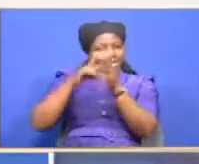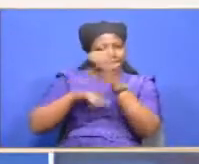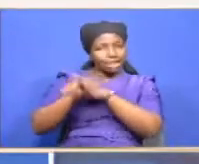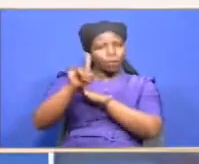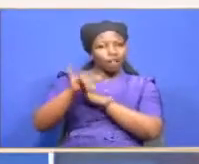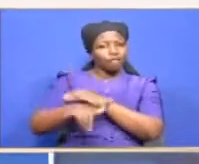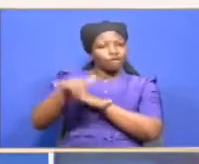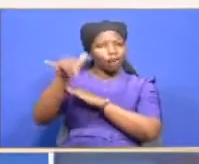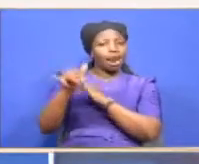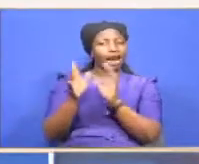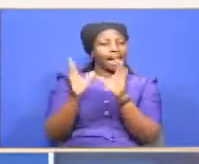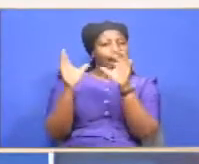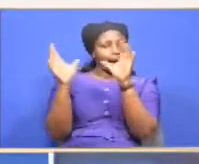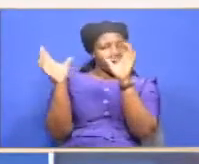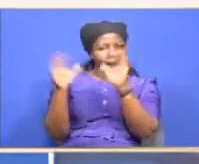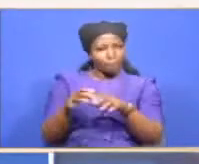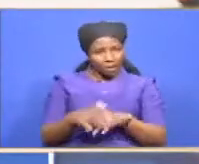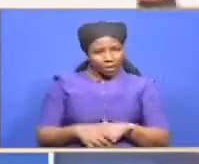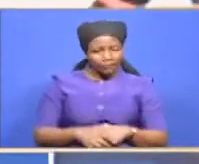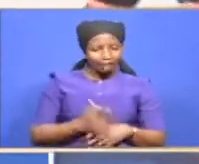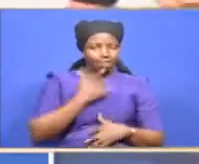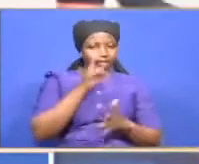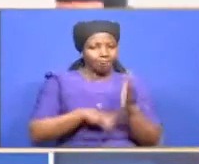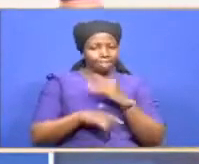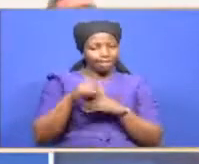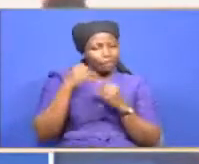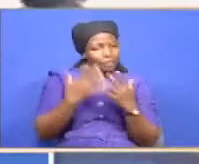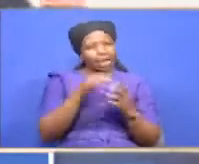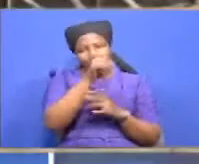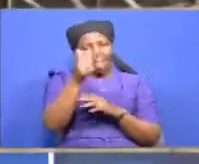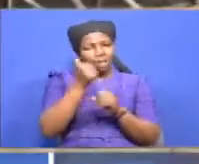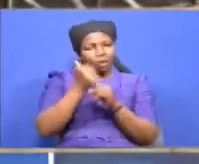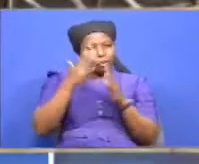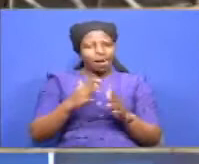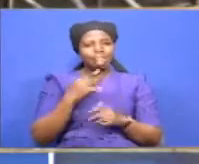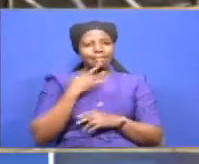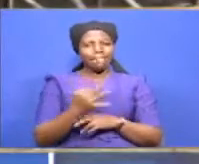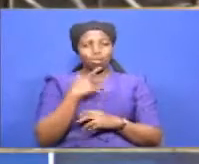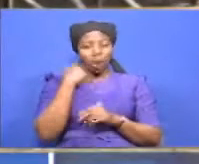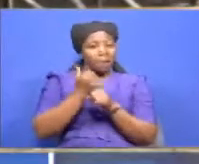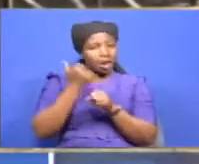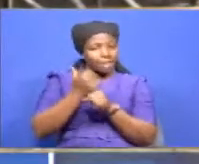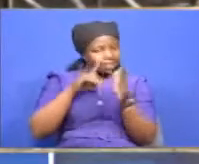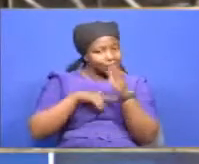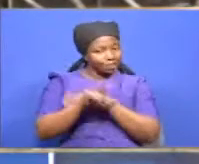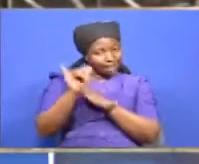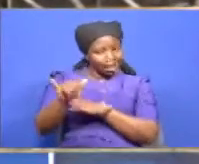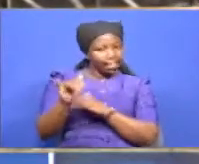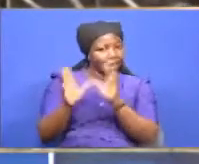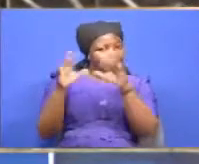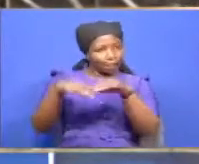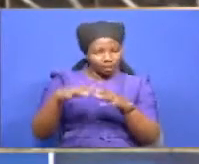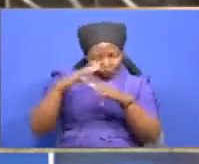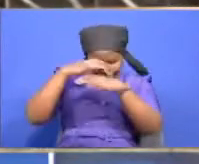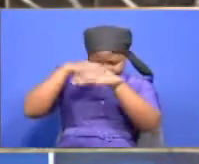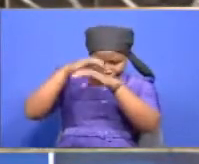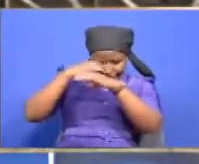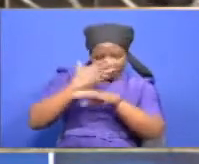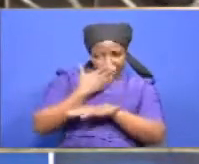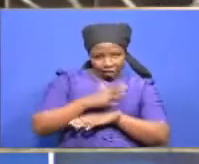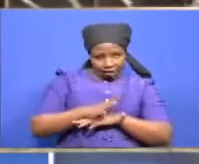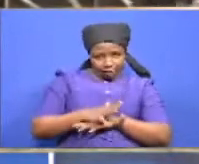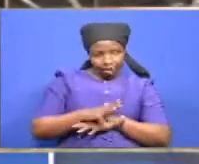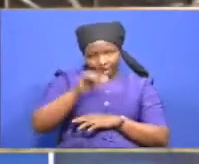ngambo, akiongeza kusema kwamba wafanyakazi wengine 300 wanaofanya kazi katika kampuni hiyo wamepimwa. Tunai